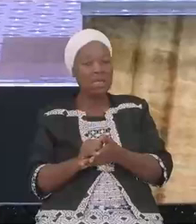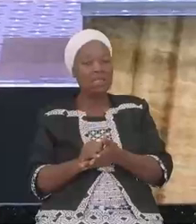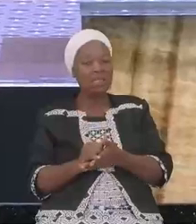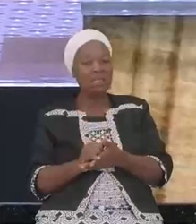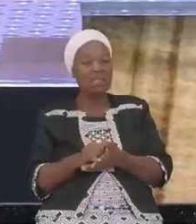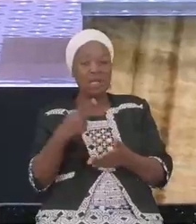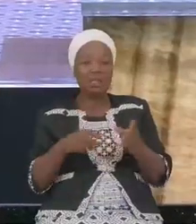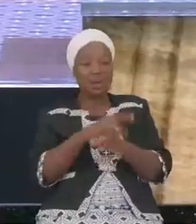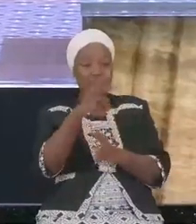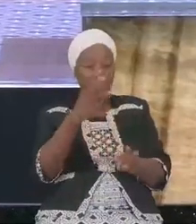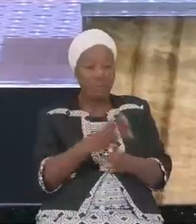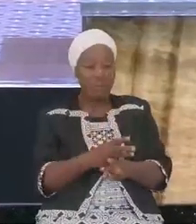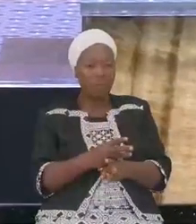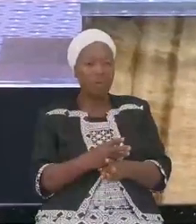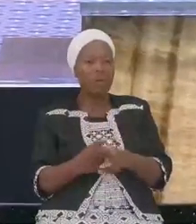connaisse